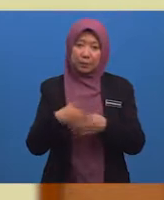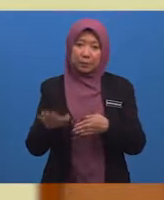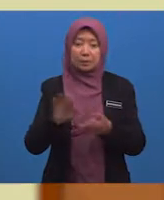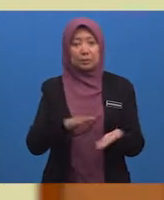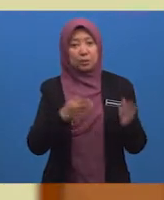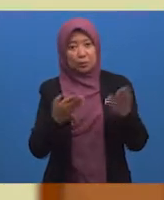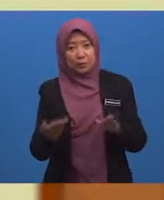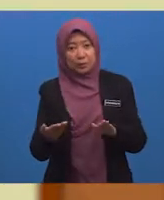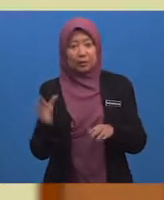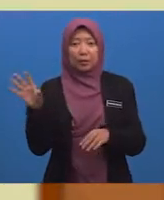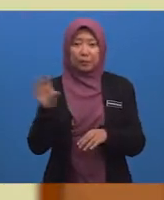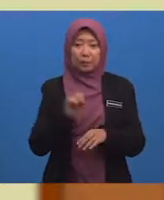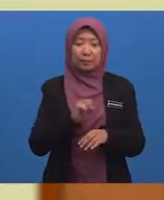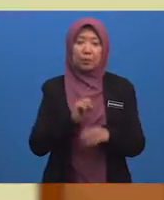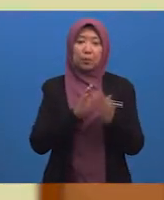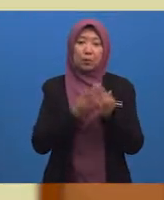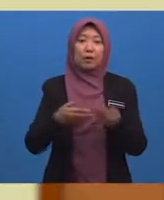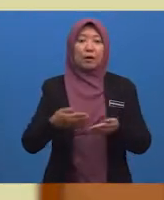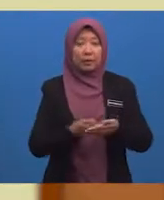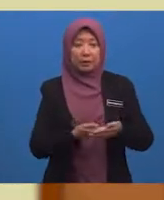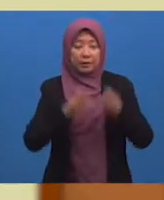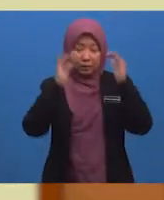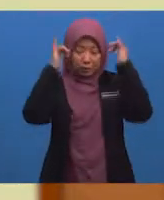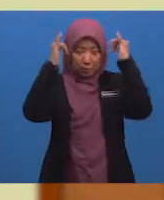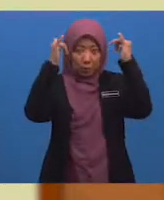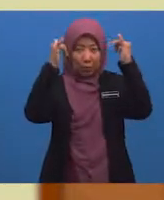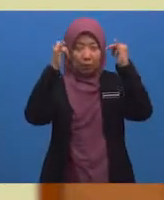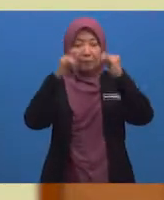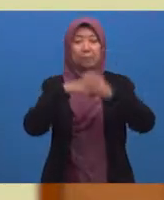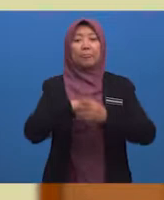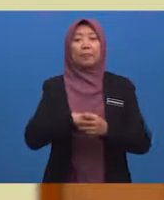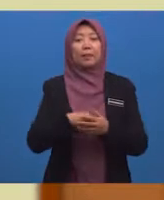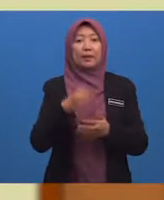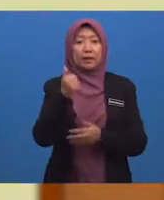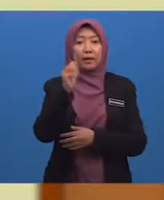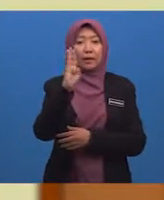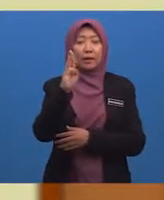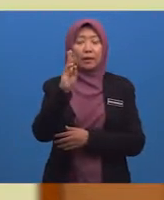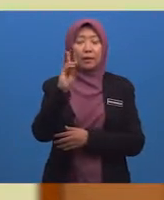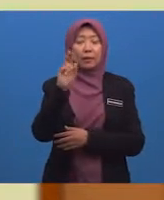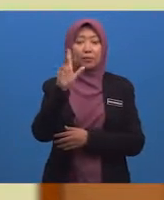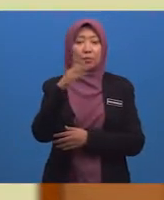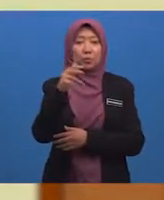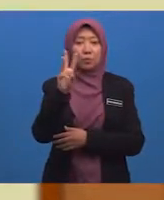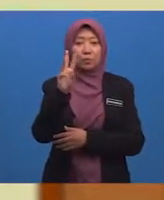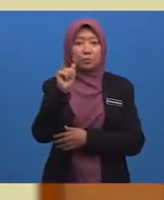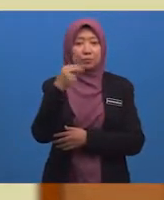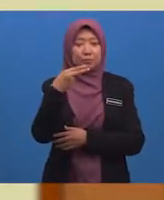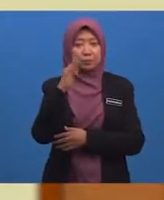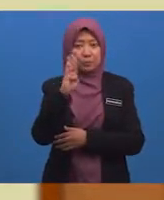telah diambil alih oleh anaknya, Sheikh Abdul Wahab. Cikgu harap para pelajar dapat